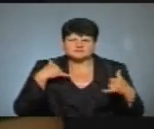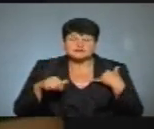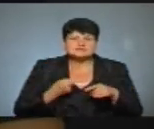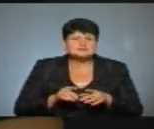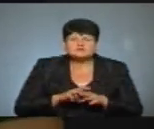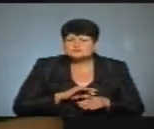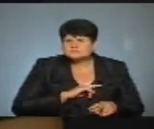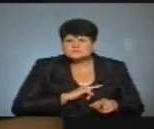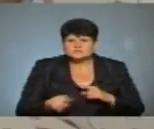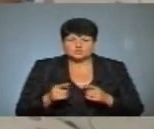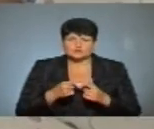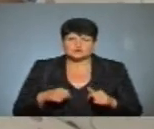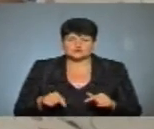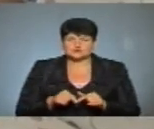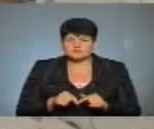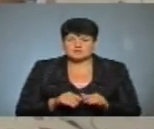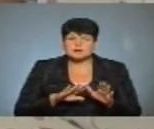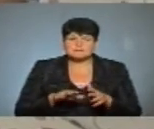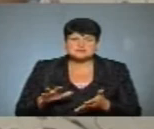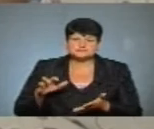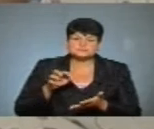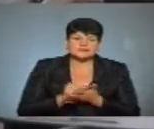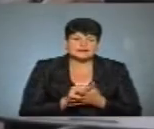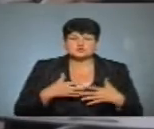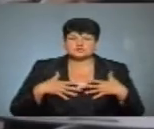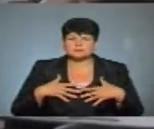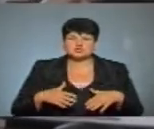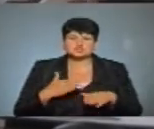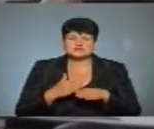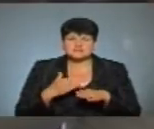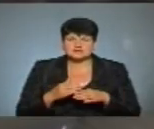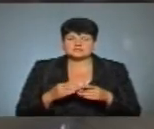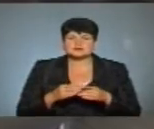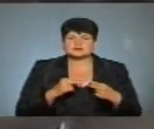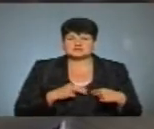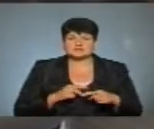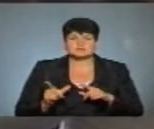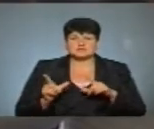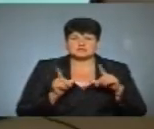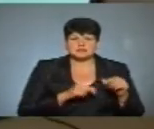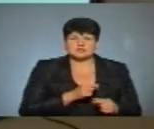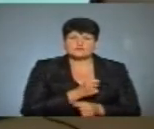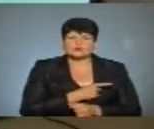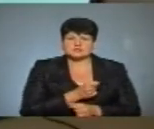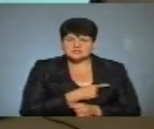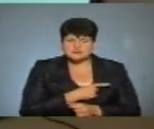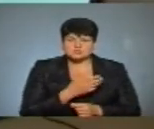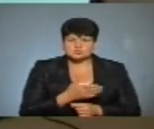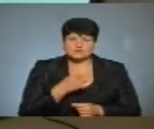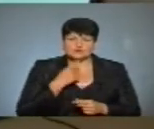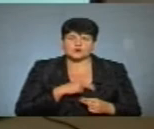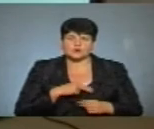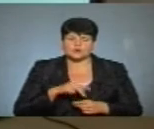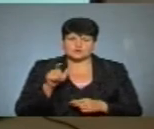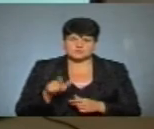було моментально організовано. Після анексії Криму частина працівників «Бризу» переїхала до Одеси. Серед них і Дмитро Лабуткін, розповідає його колега